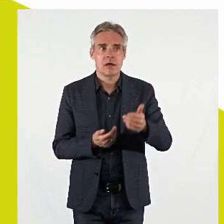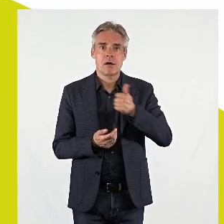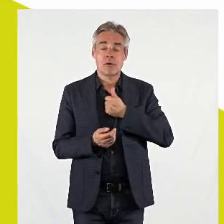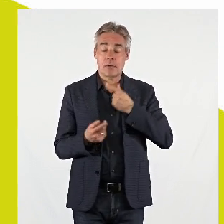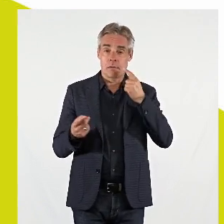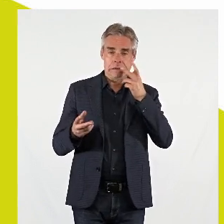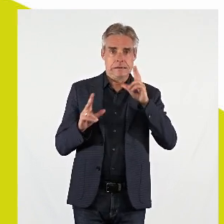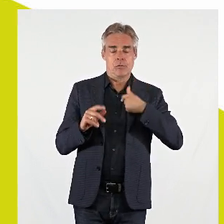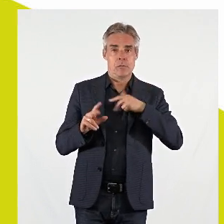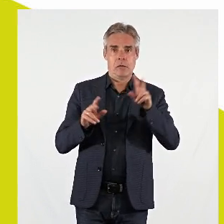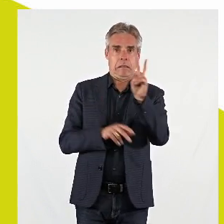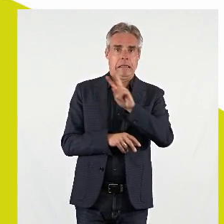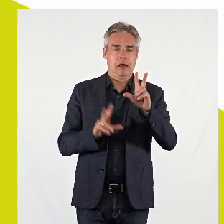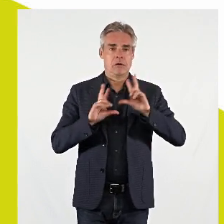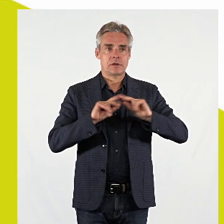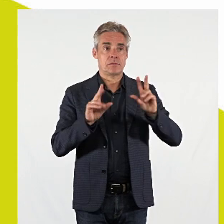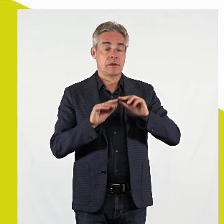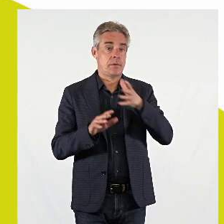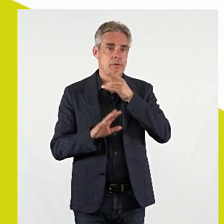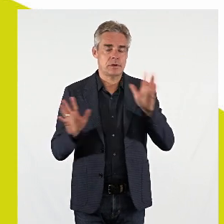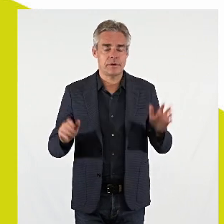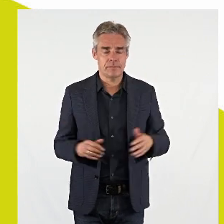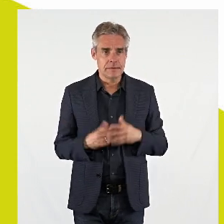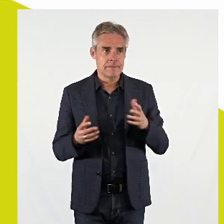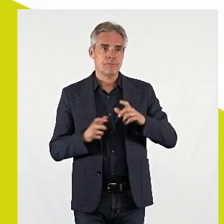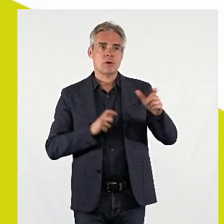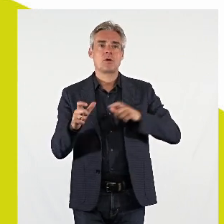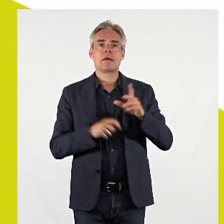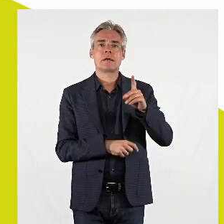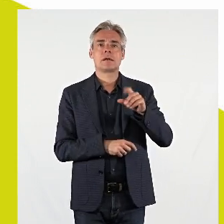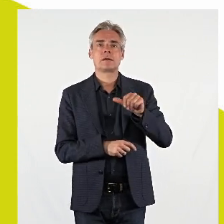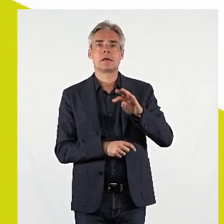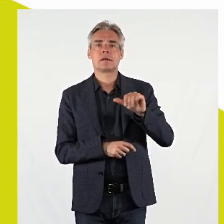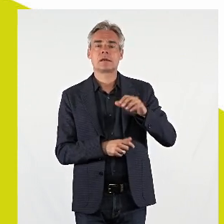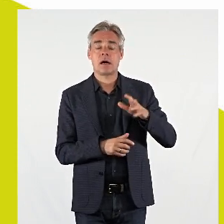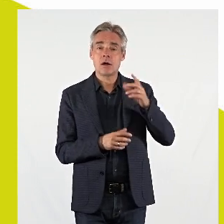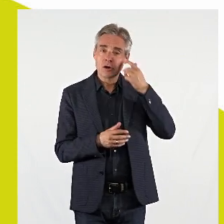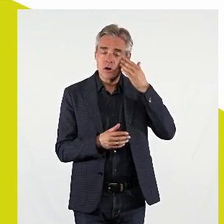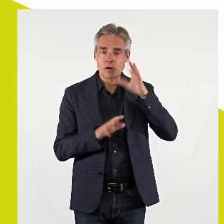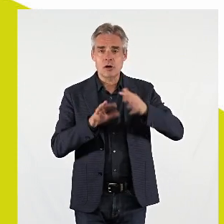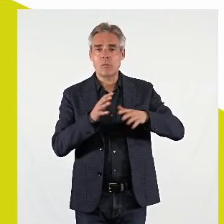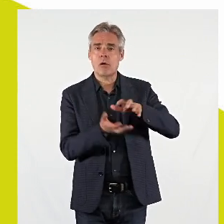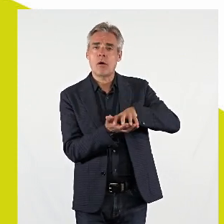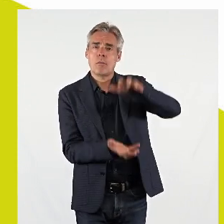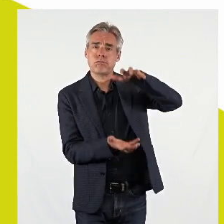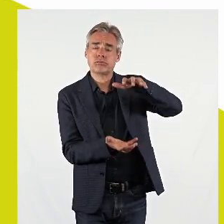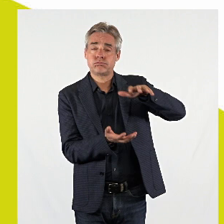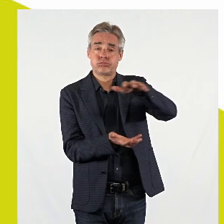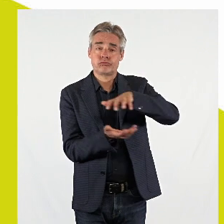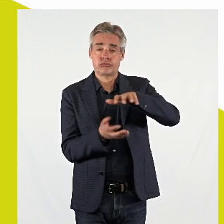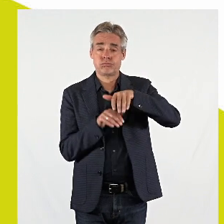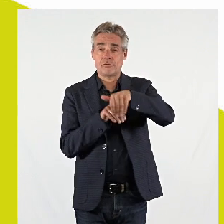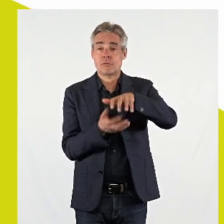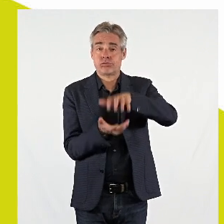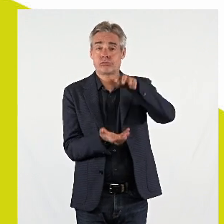incapable de faire un graphique comme ça, mais j'ai des collègues data scientists à la Cour qui savent manier des bases de données énormes et les faire parler. Et alors là, on